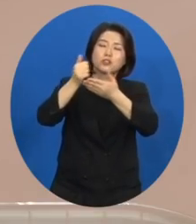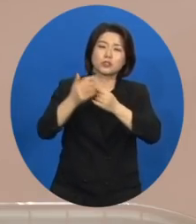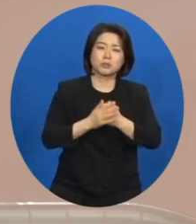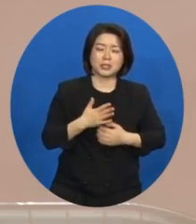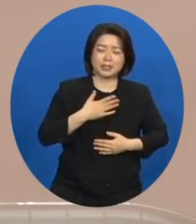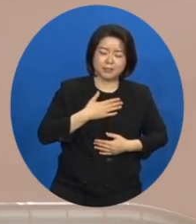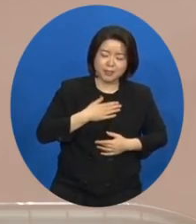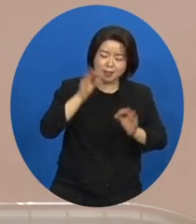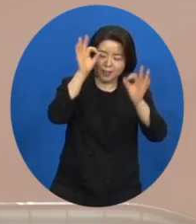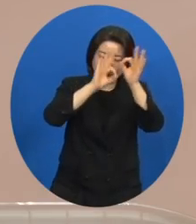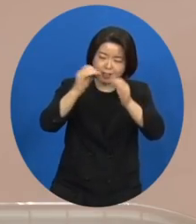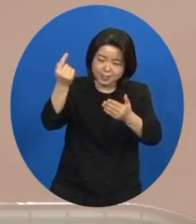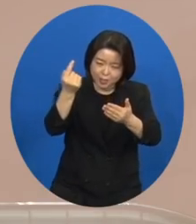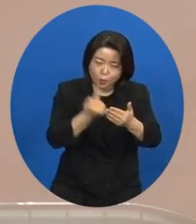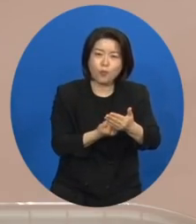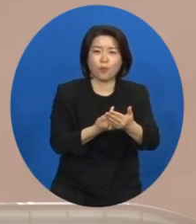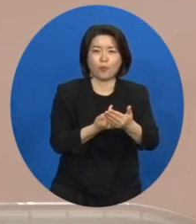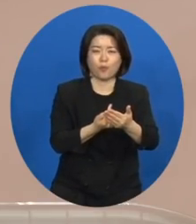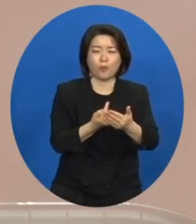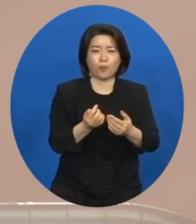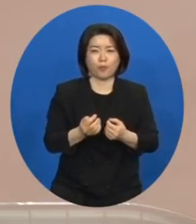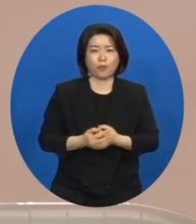찾아오신 거예요